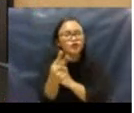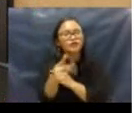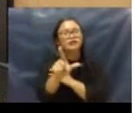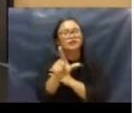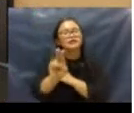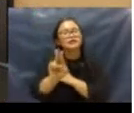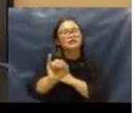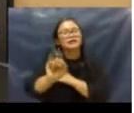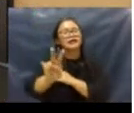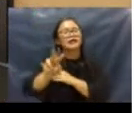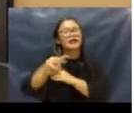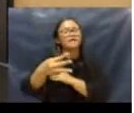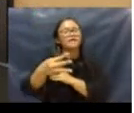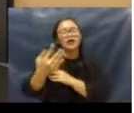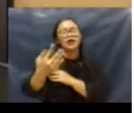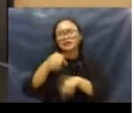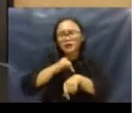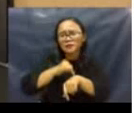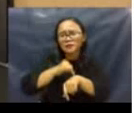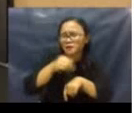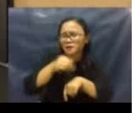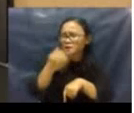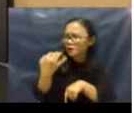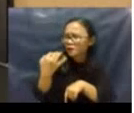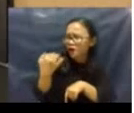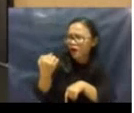berarti sekarang itu jam berapa, panitia?